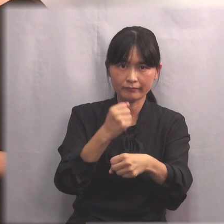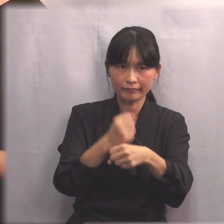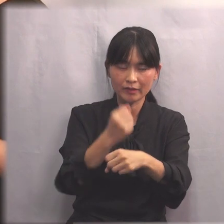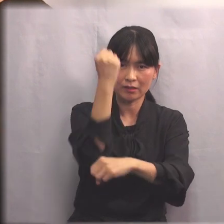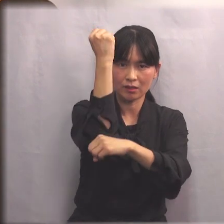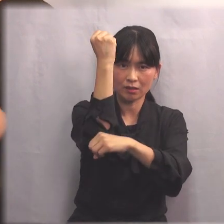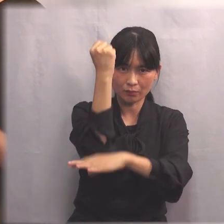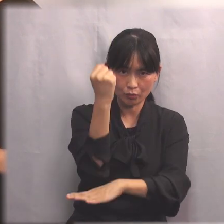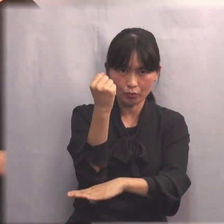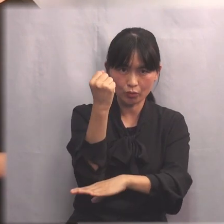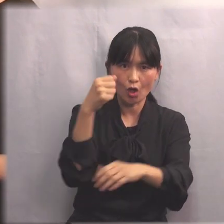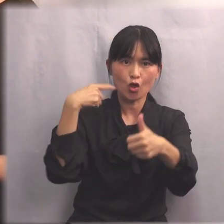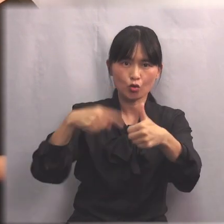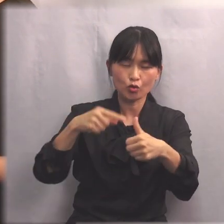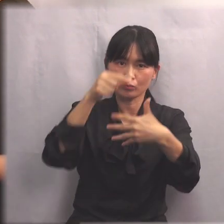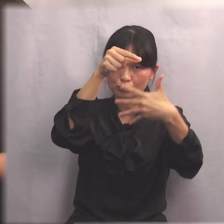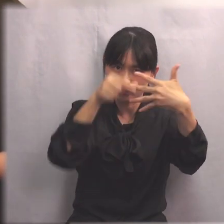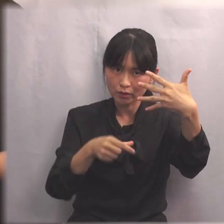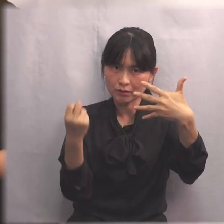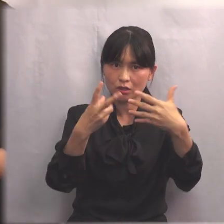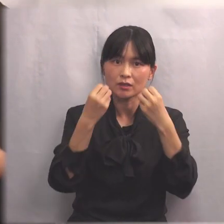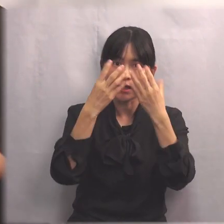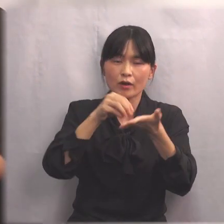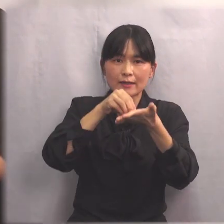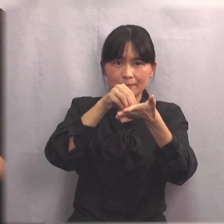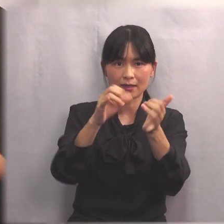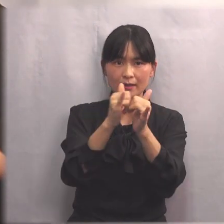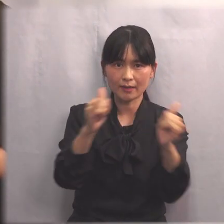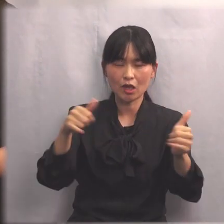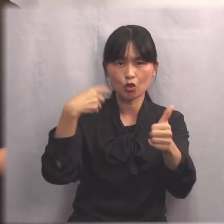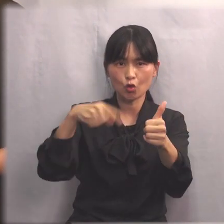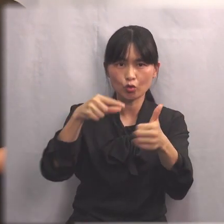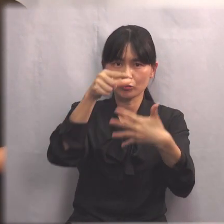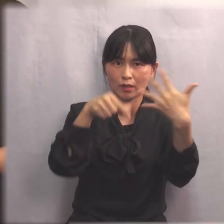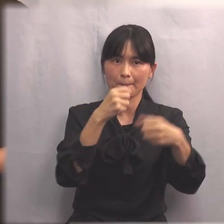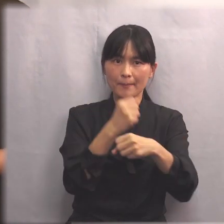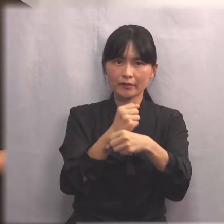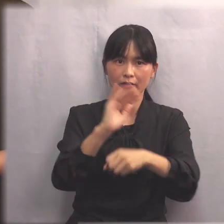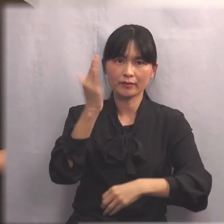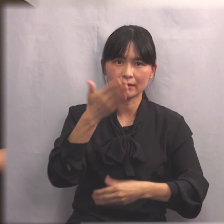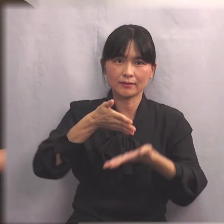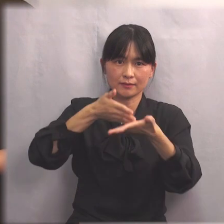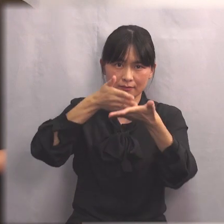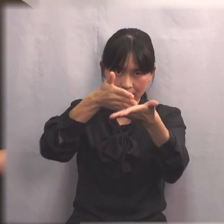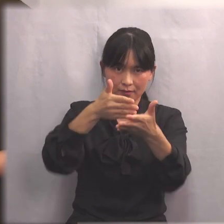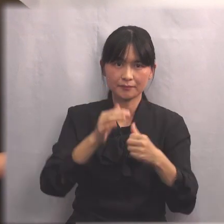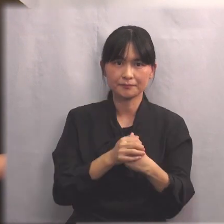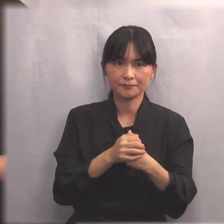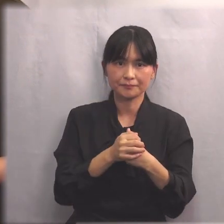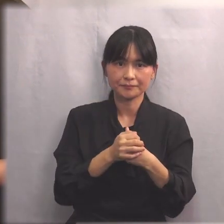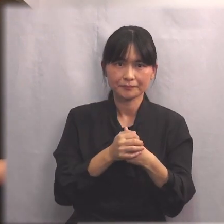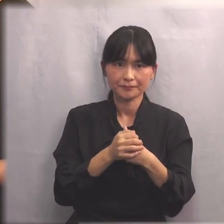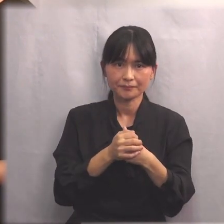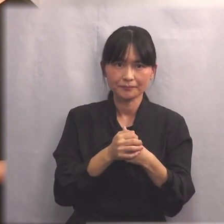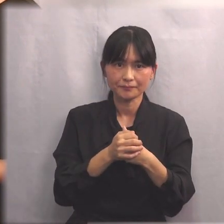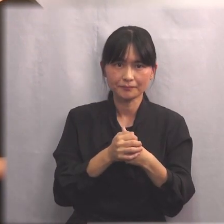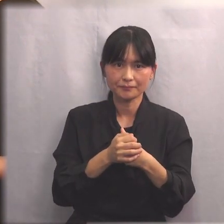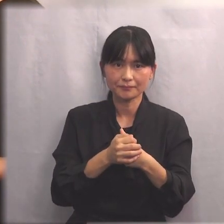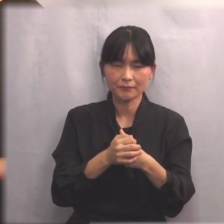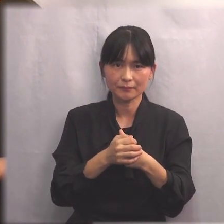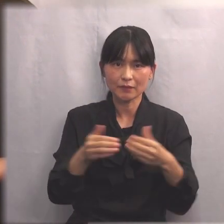만들어서 이를 바탕으로 어떤 교육 프로그램 및 신입 당원 교육 프로그램들을 제공해야 한다라고 하는 제안을